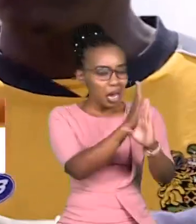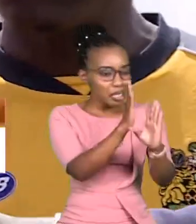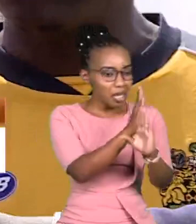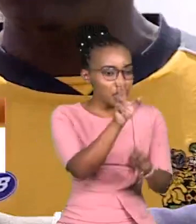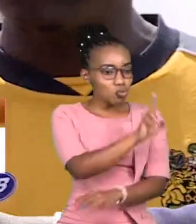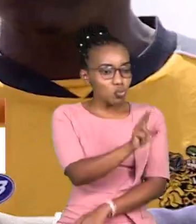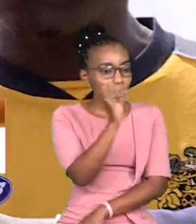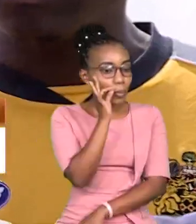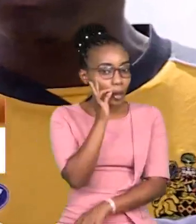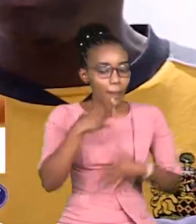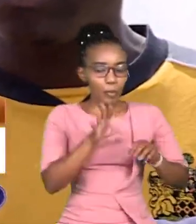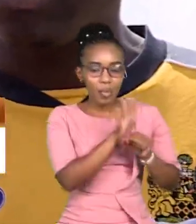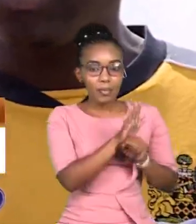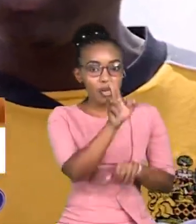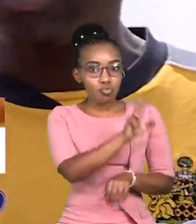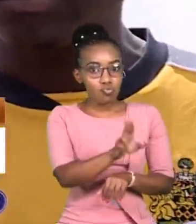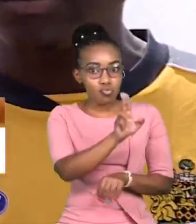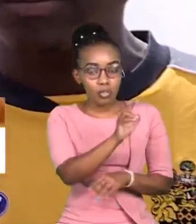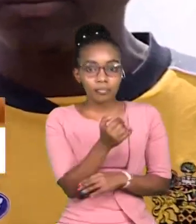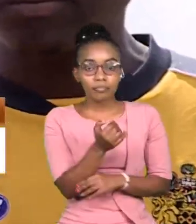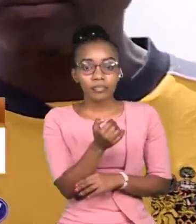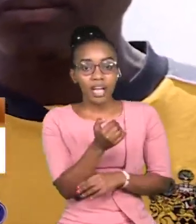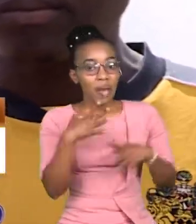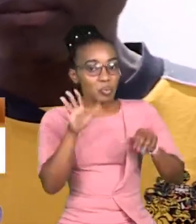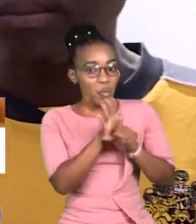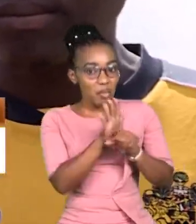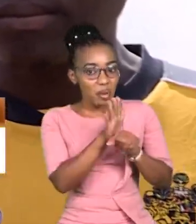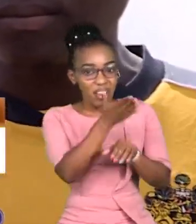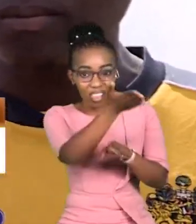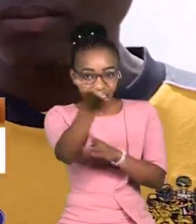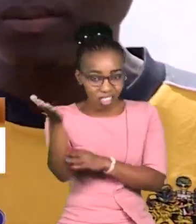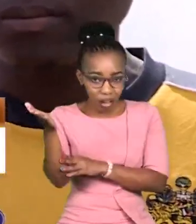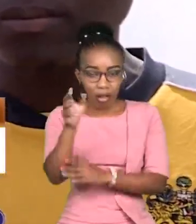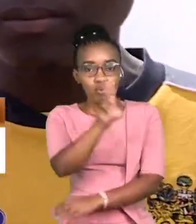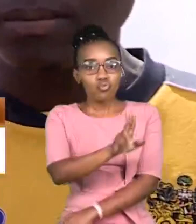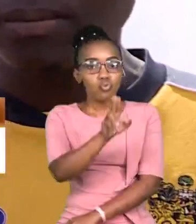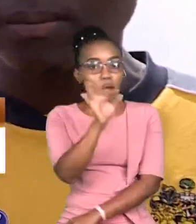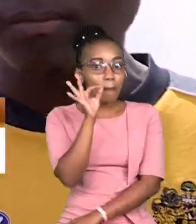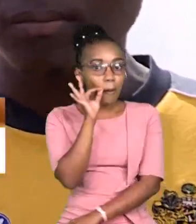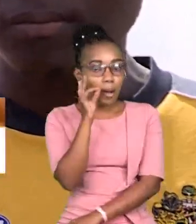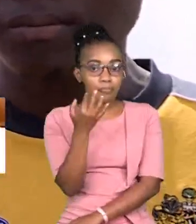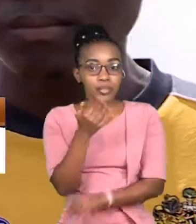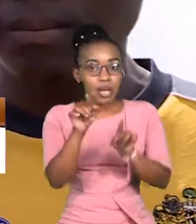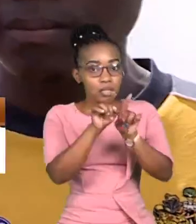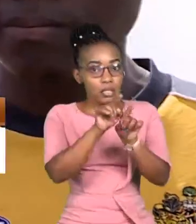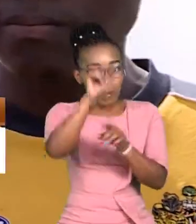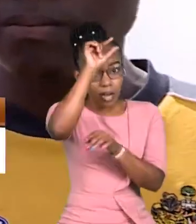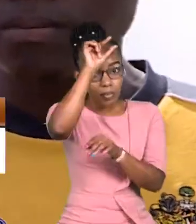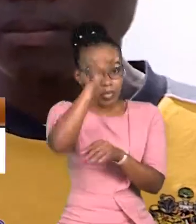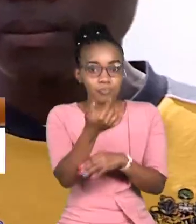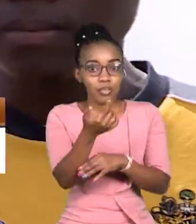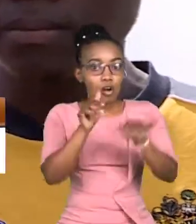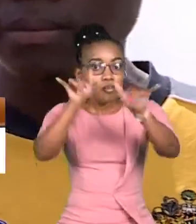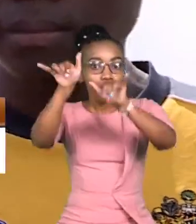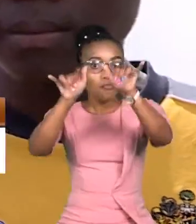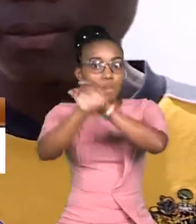Watu wanatumia wengi, unacheki. Ile percentage big ni ile inatumia bangi, unacheki. Alafu mimi naweza sema hii gava kama ni majuu kwenye inadanga